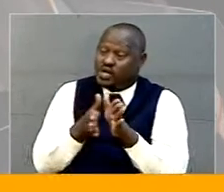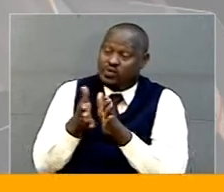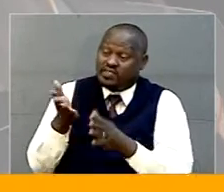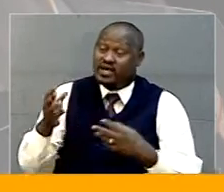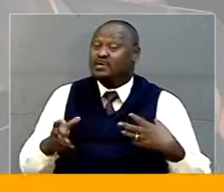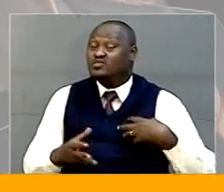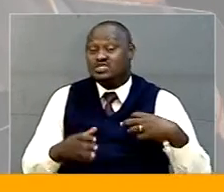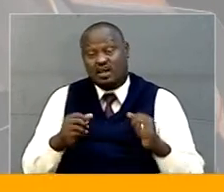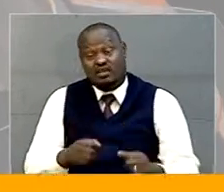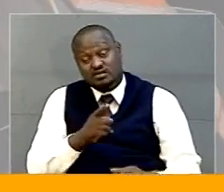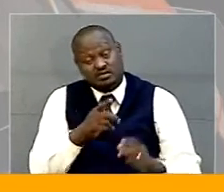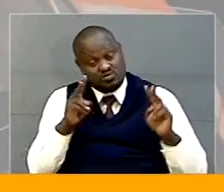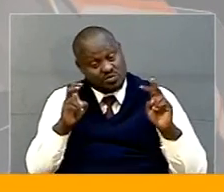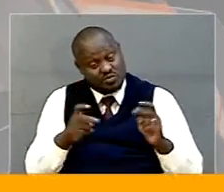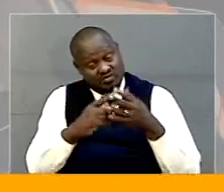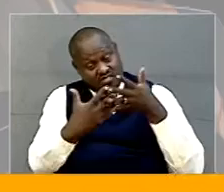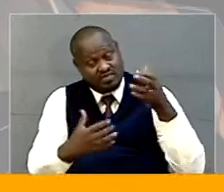ziguru wawo. Katfune bisinga wawo.